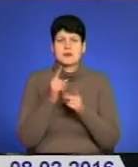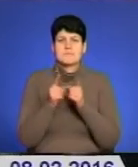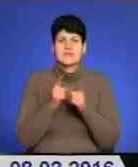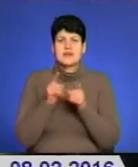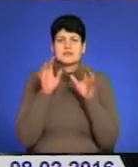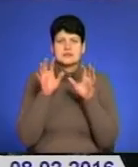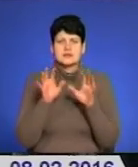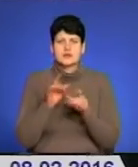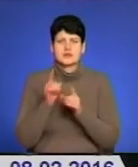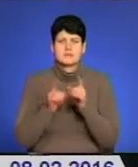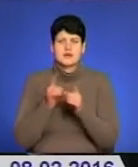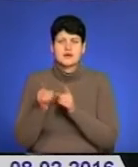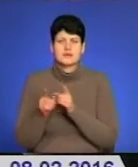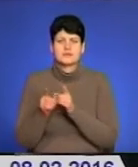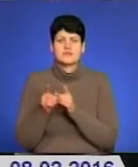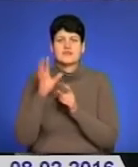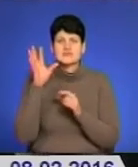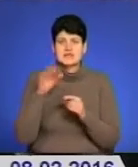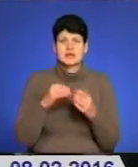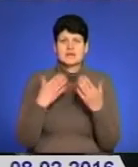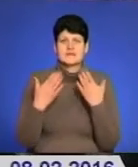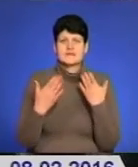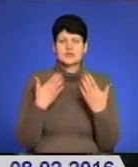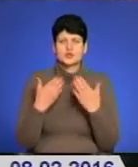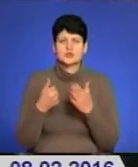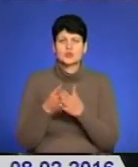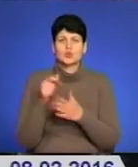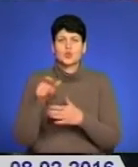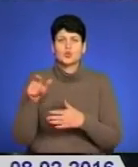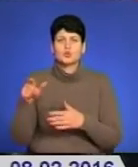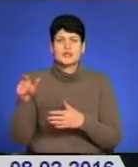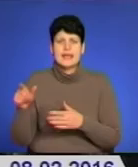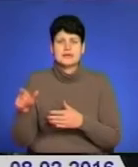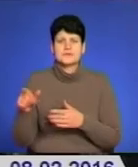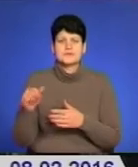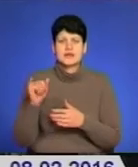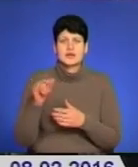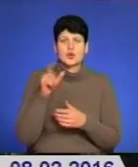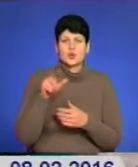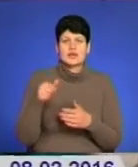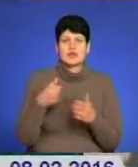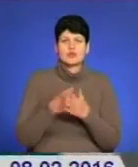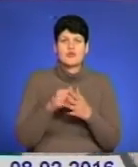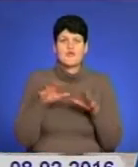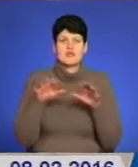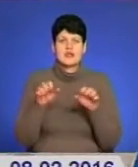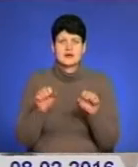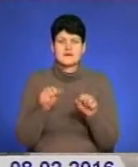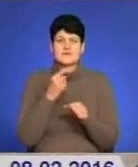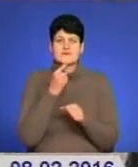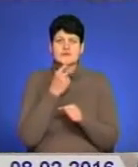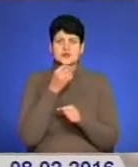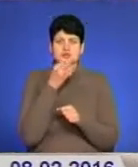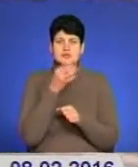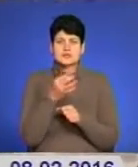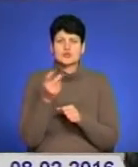міняти, і взагалі відношення, як до людей, так і людей до влади. Важко сказати,